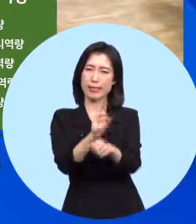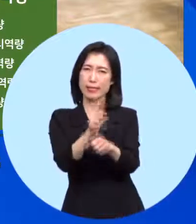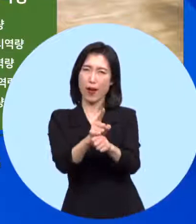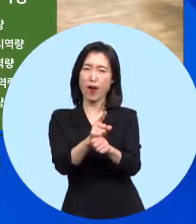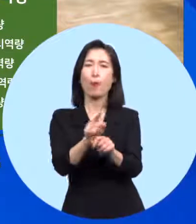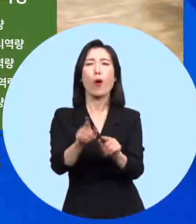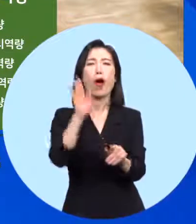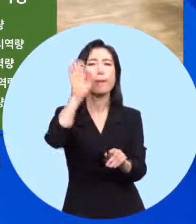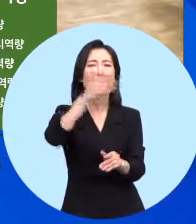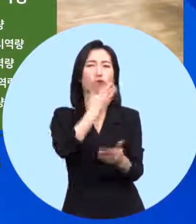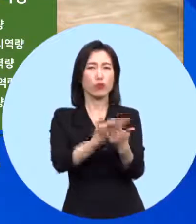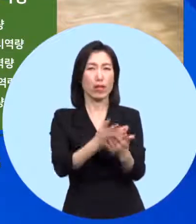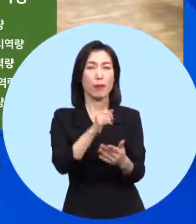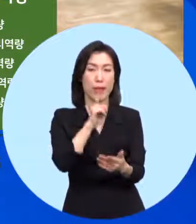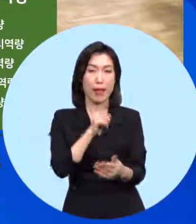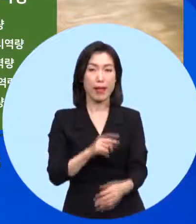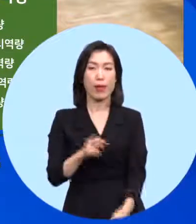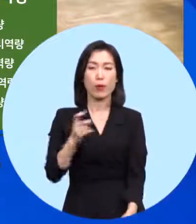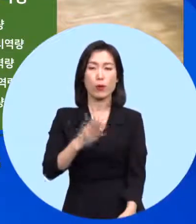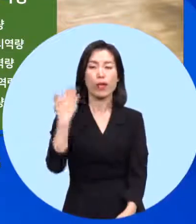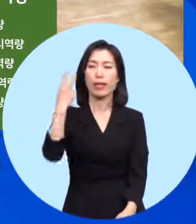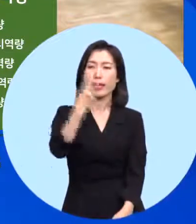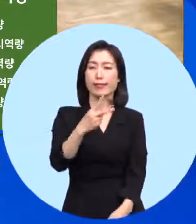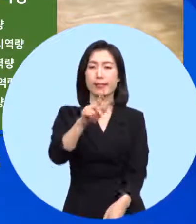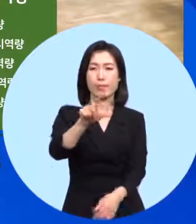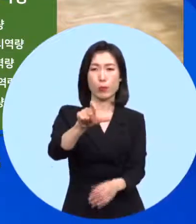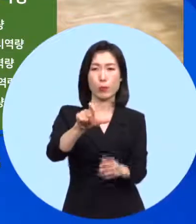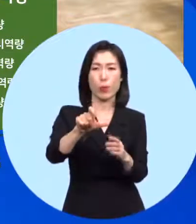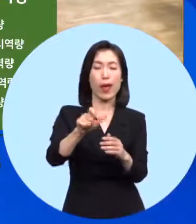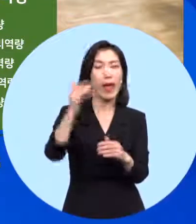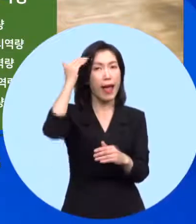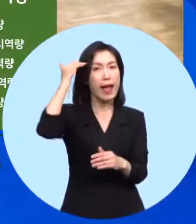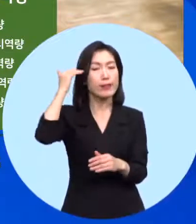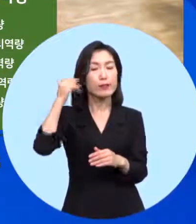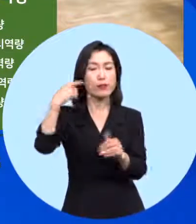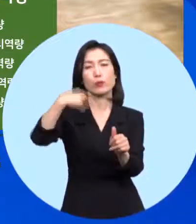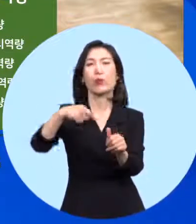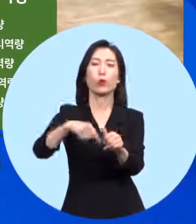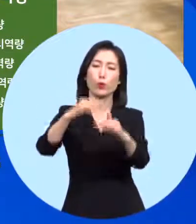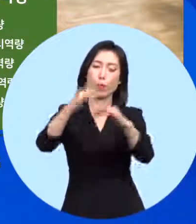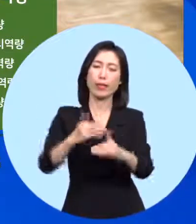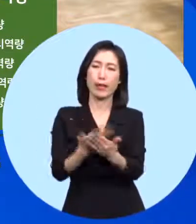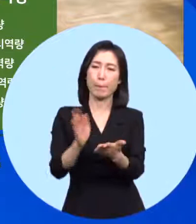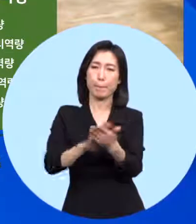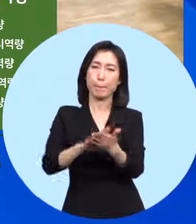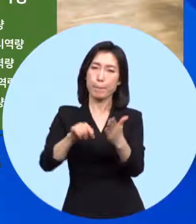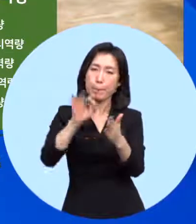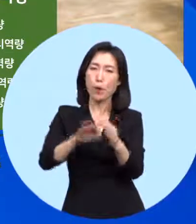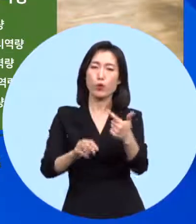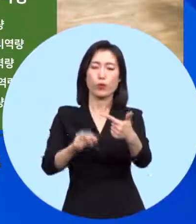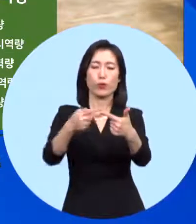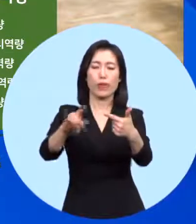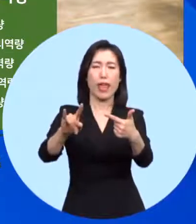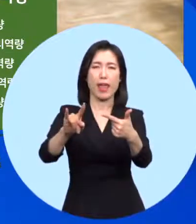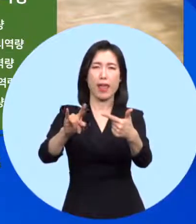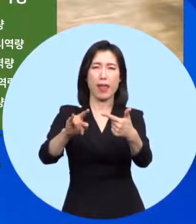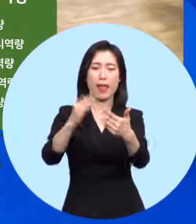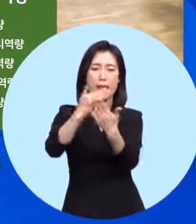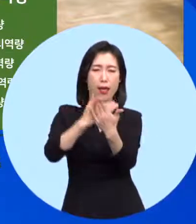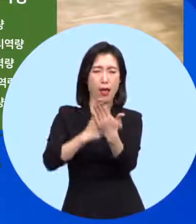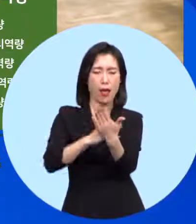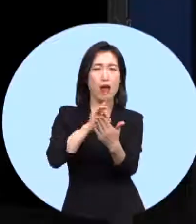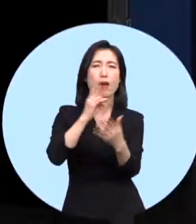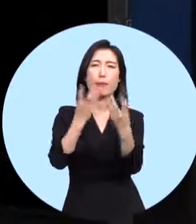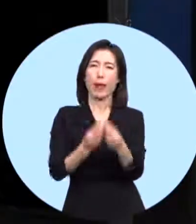봤습니다. 2015년도 우리 개정된 교육 과정에도 6대 핵심 역량을 보면 비슷한 규정을